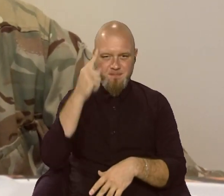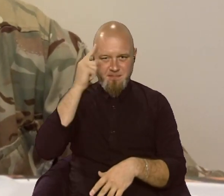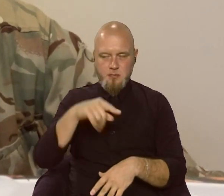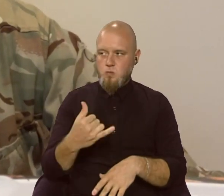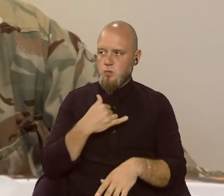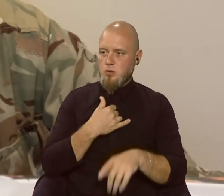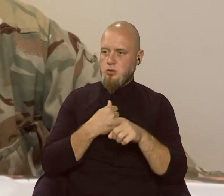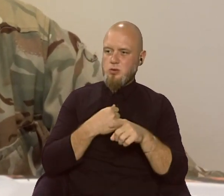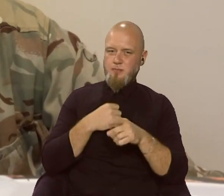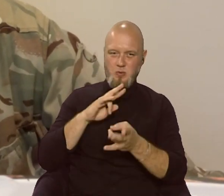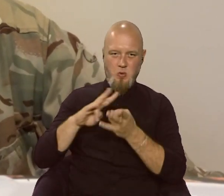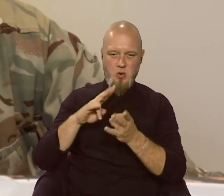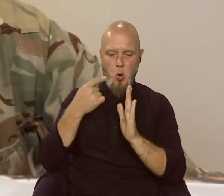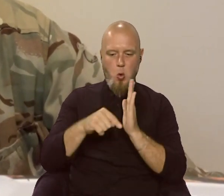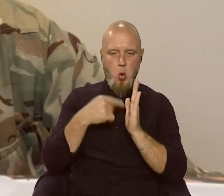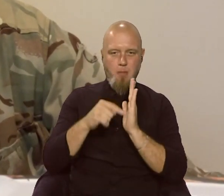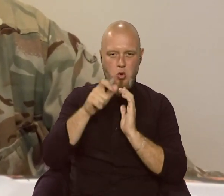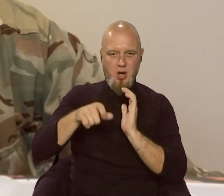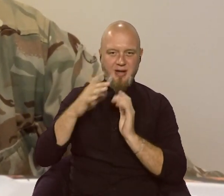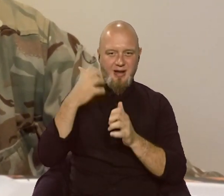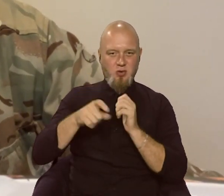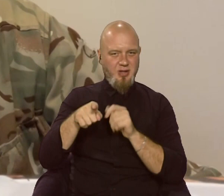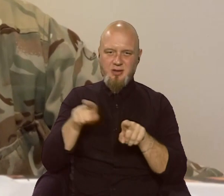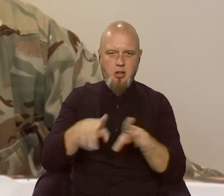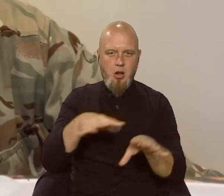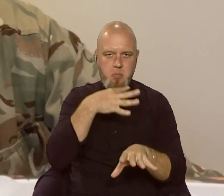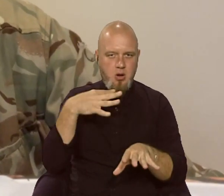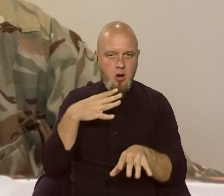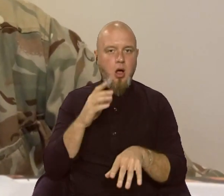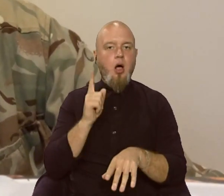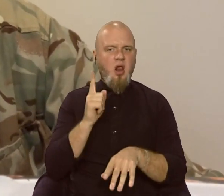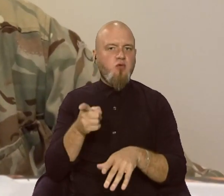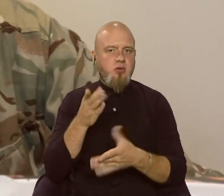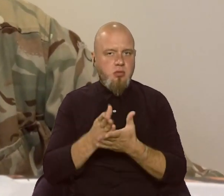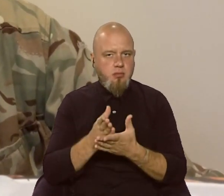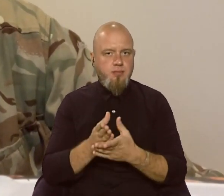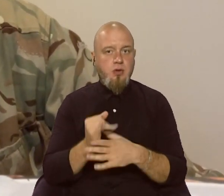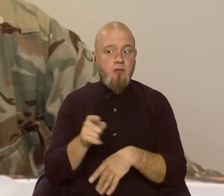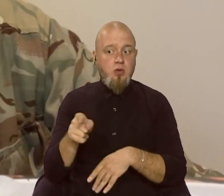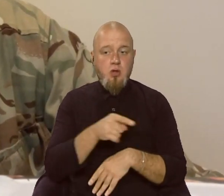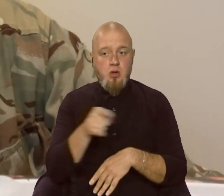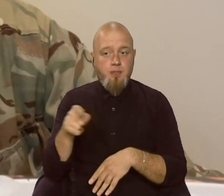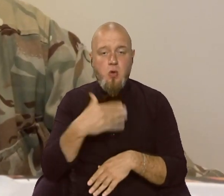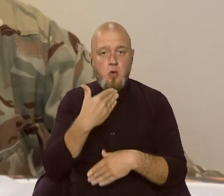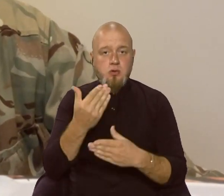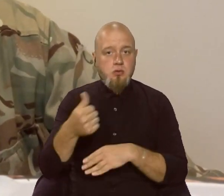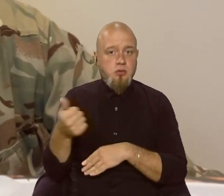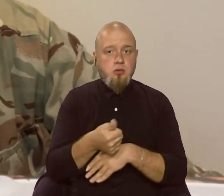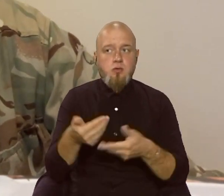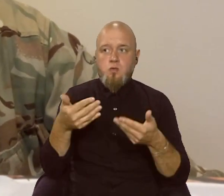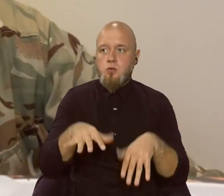нас колаборанти в Херсонщині, їх не так багато, але вони є. І вони останній тиждень